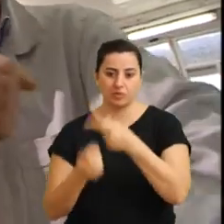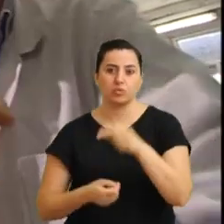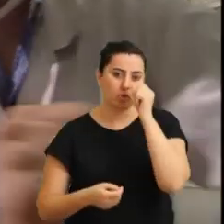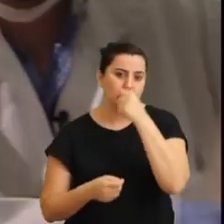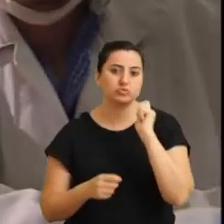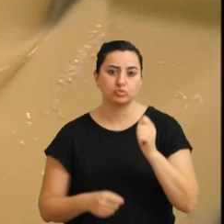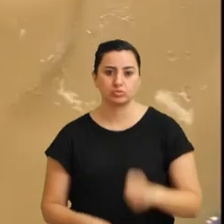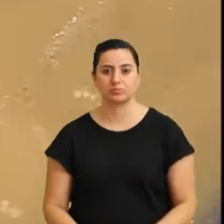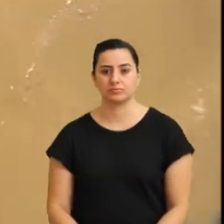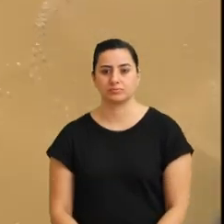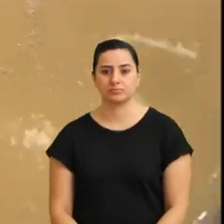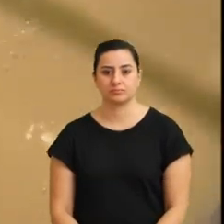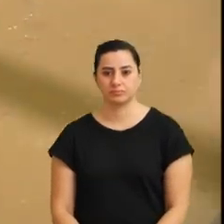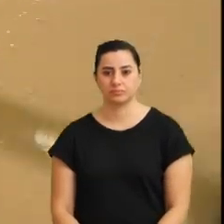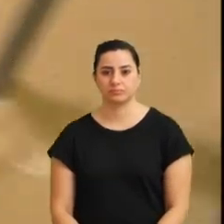olur mu?